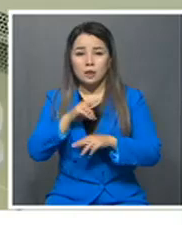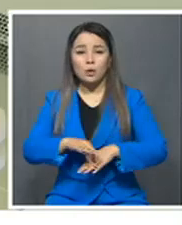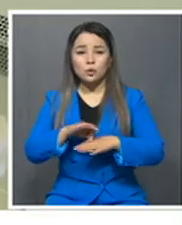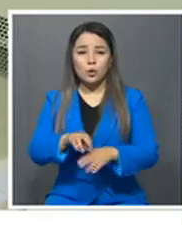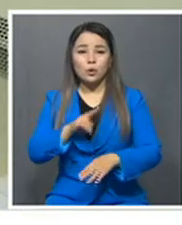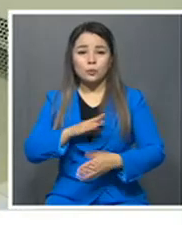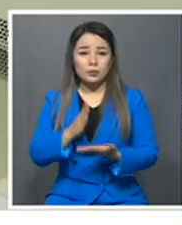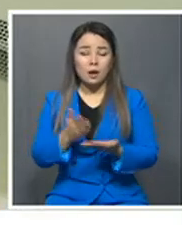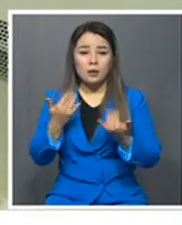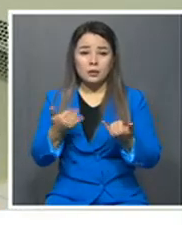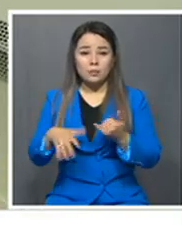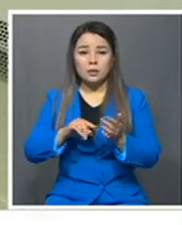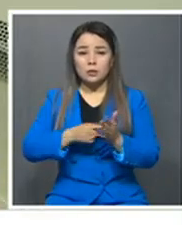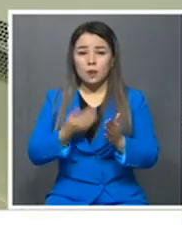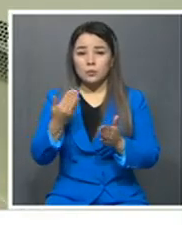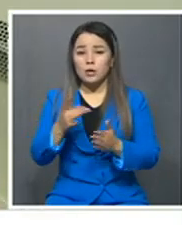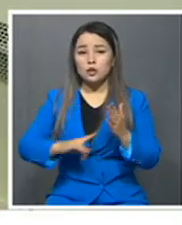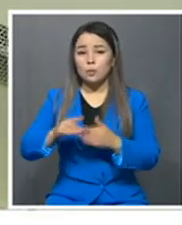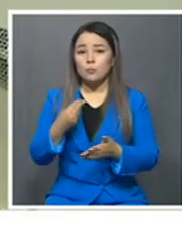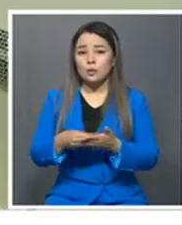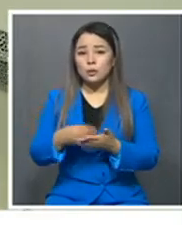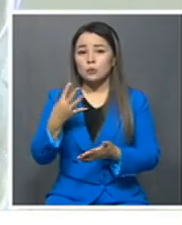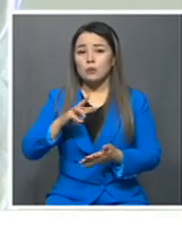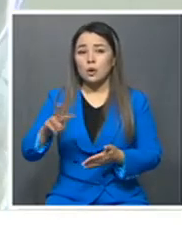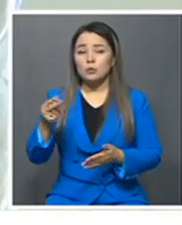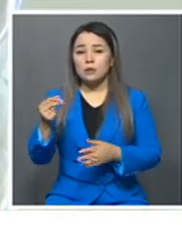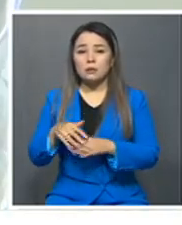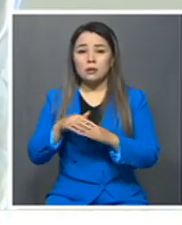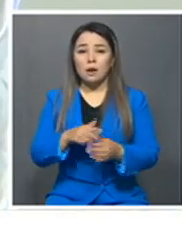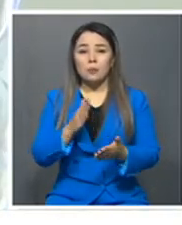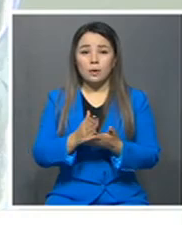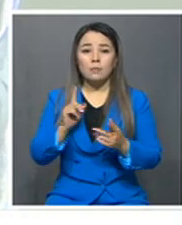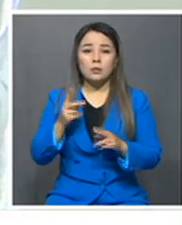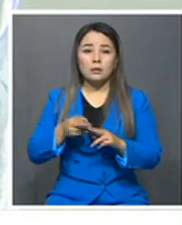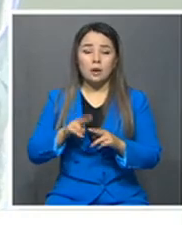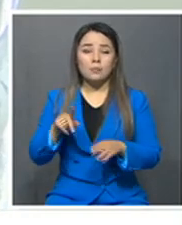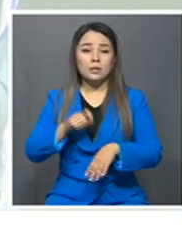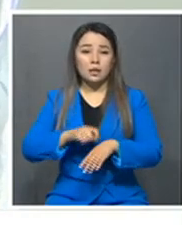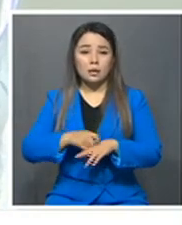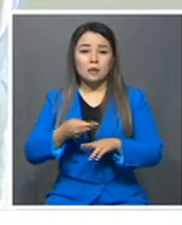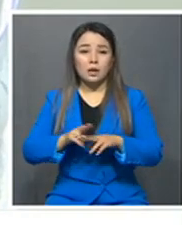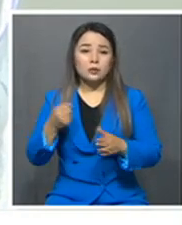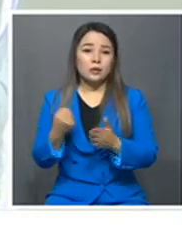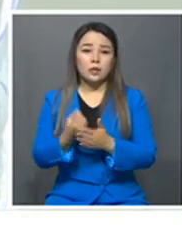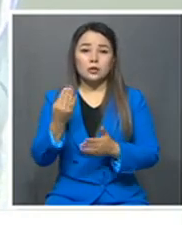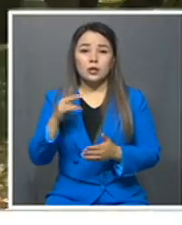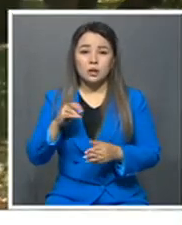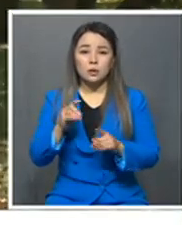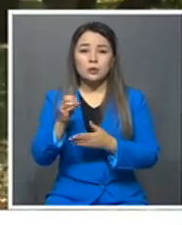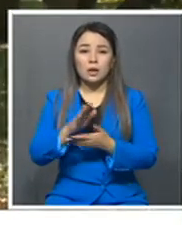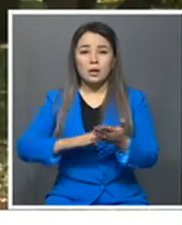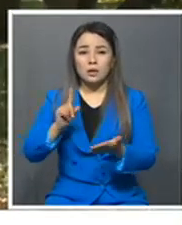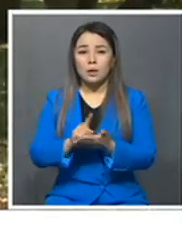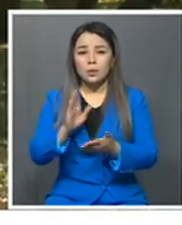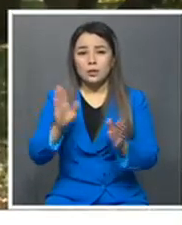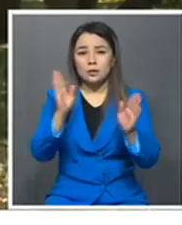жүргізілді. Бұл мақсатқа республикалық бюджеттен 4 миллион теңге бөлінген. Бірақ кенеден келетін кесепат шілдеге дейін жалғасады. Сондықтан